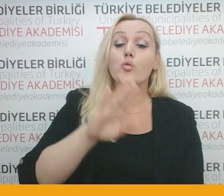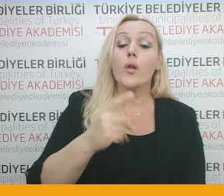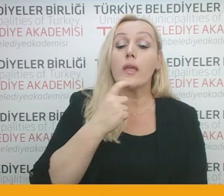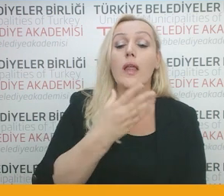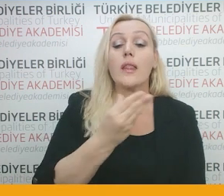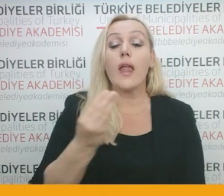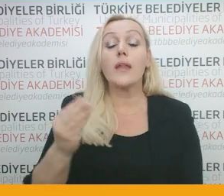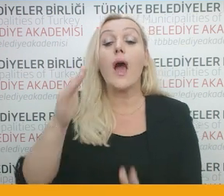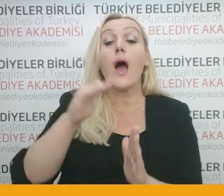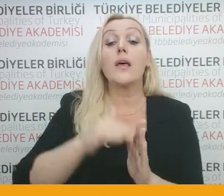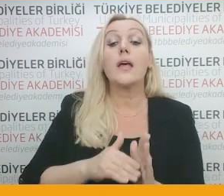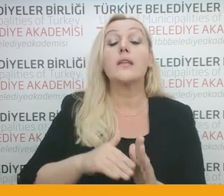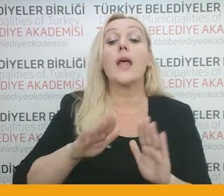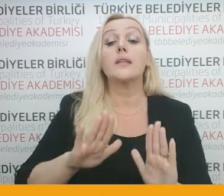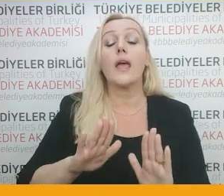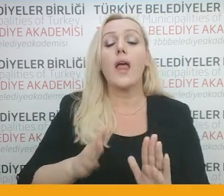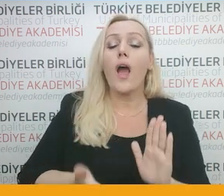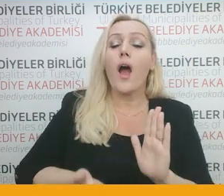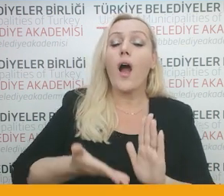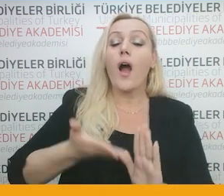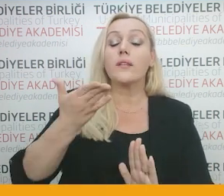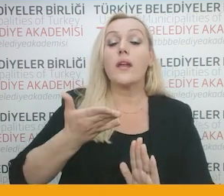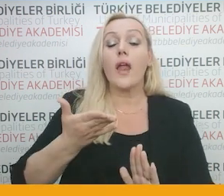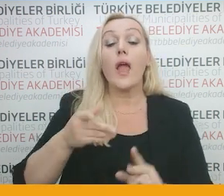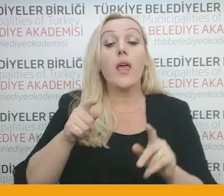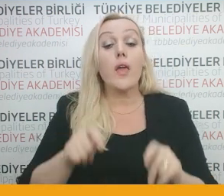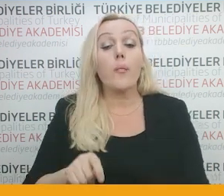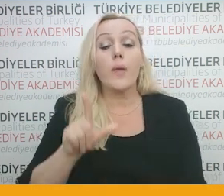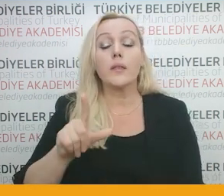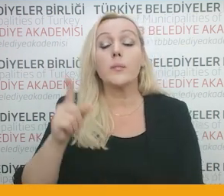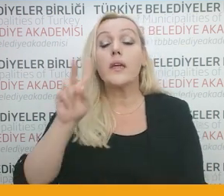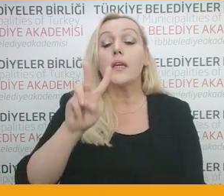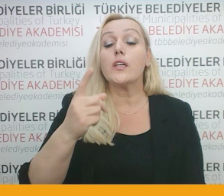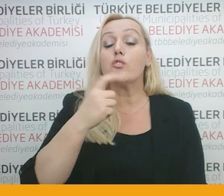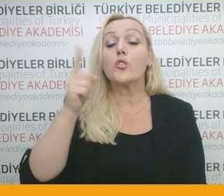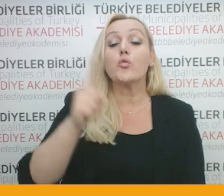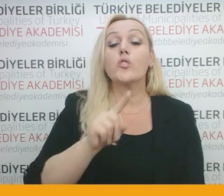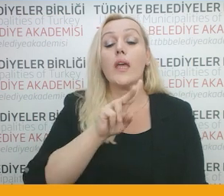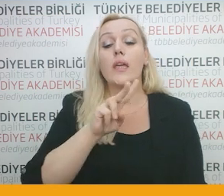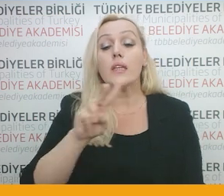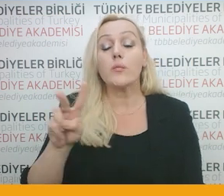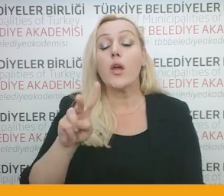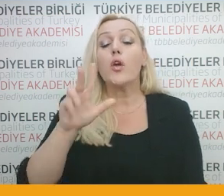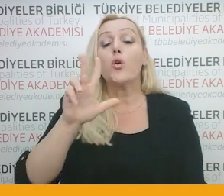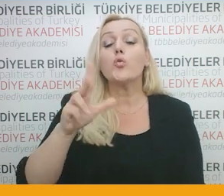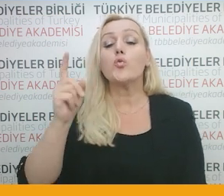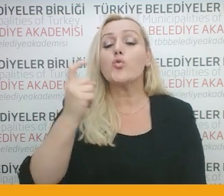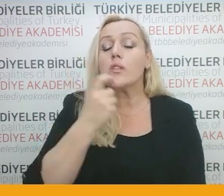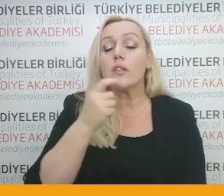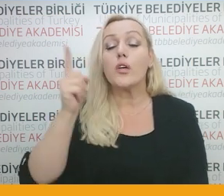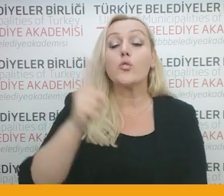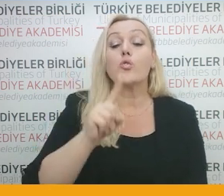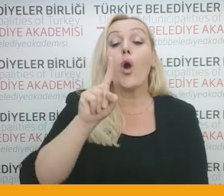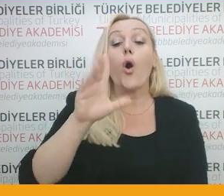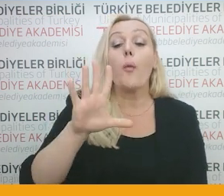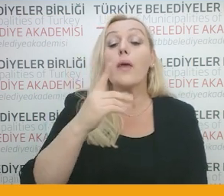da azaltarak değil, arttırarak gitmemiz gerekiyor. Yani ilk yıl %10 dedik, ikinci yıl %20 dedik, üçüncü yıl %15 diyemiyoruz. En az %20